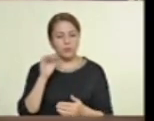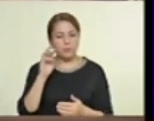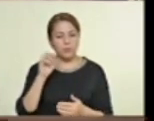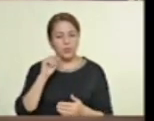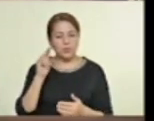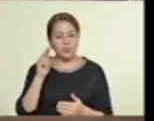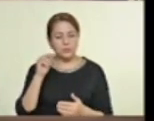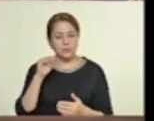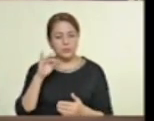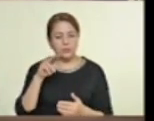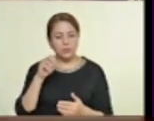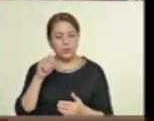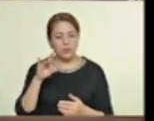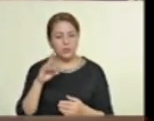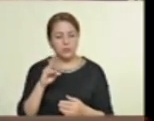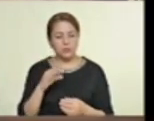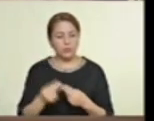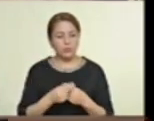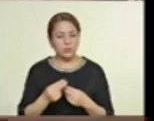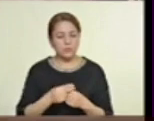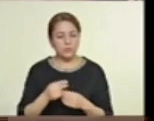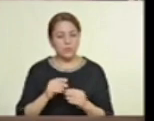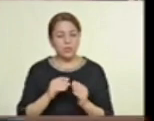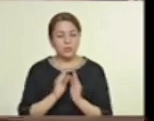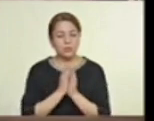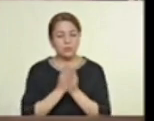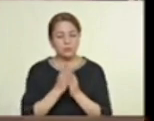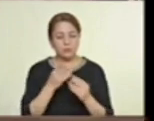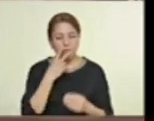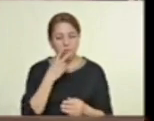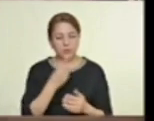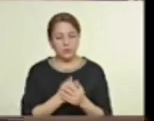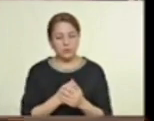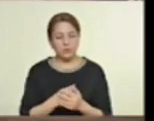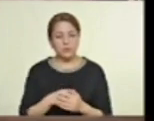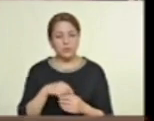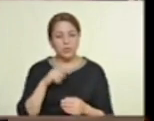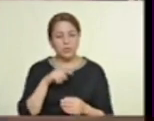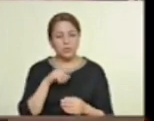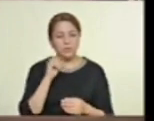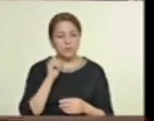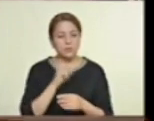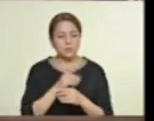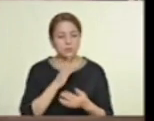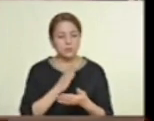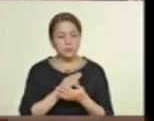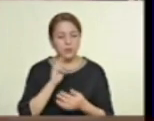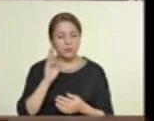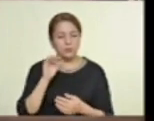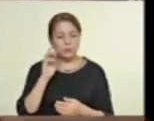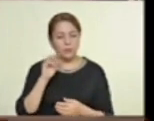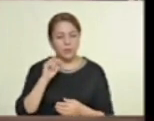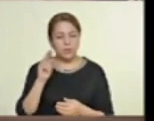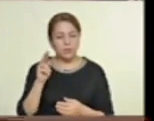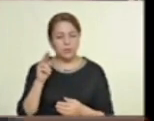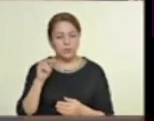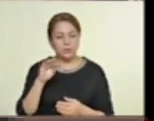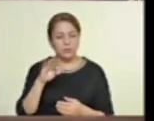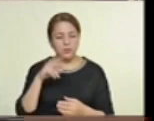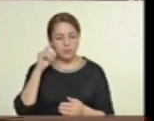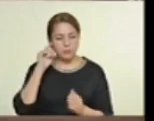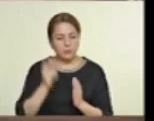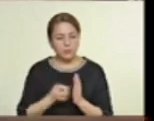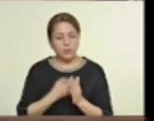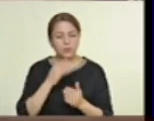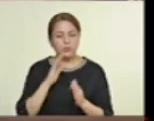to'xtalib o'tamiz. Darsligingizga diqqat qilgan bo'lsangiz, vazifadosh ko'makchilar bilib oling sahifasida chiroyli